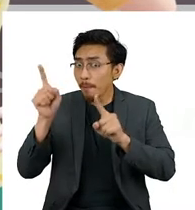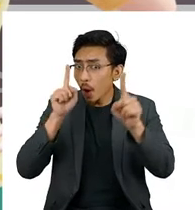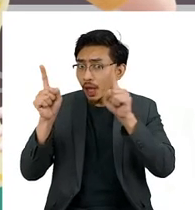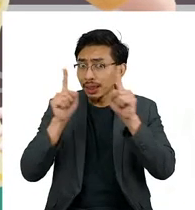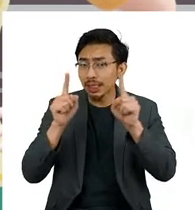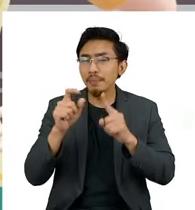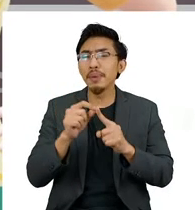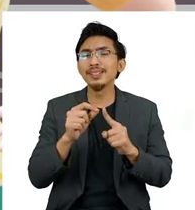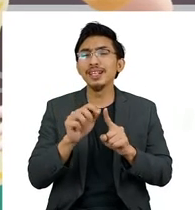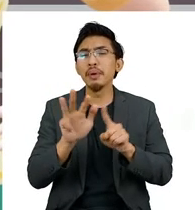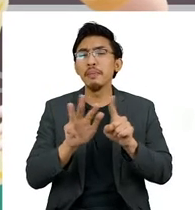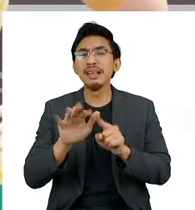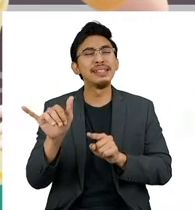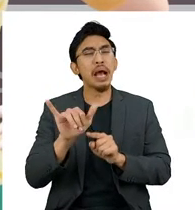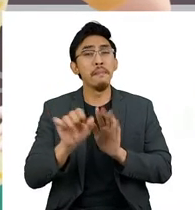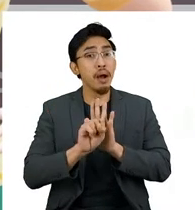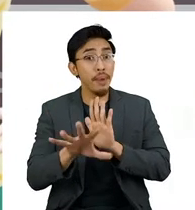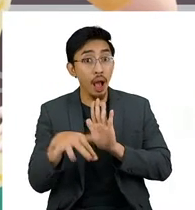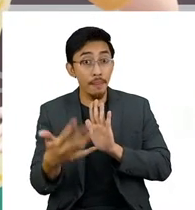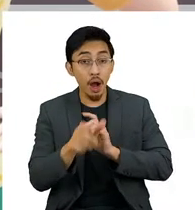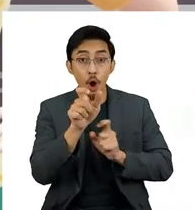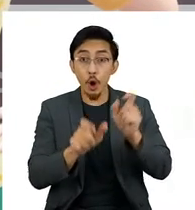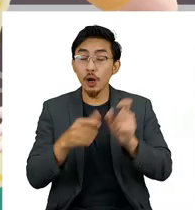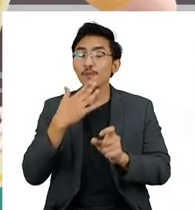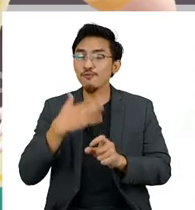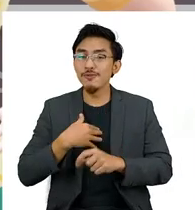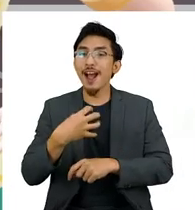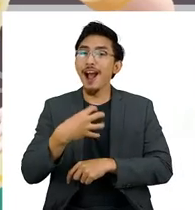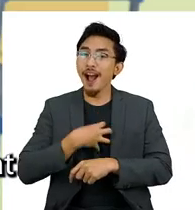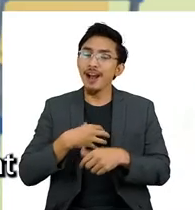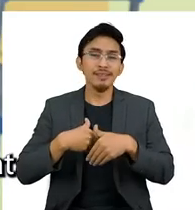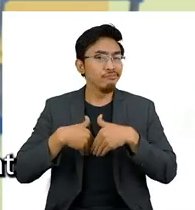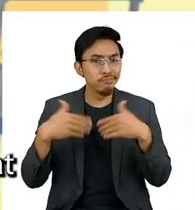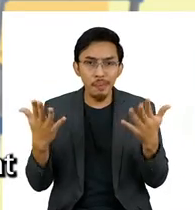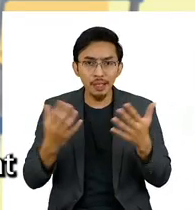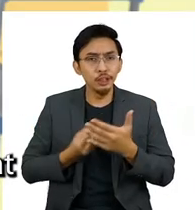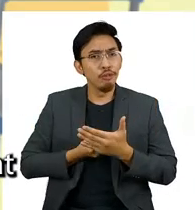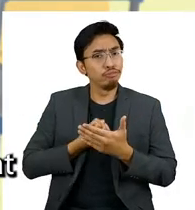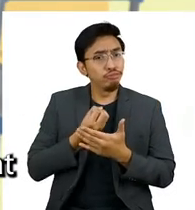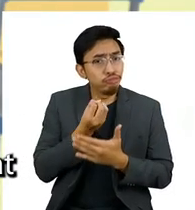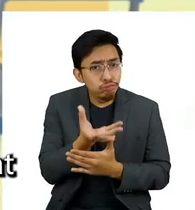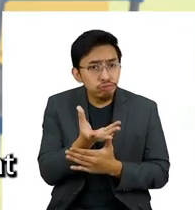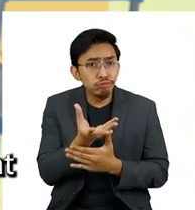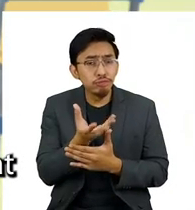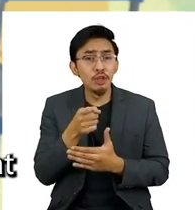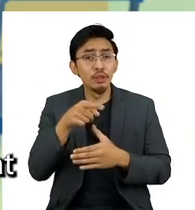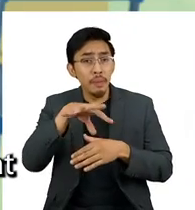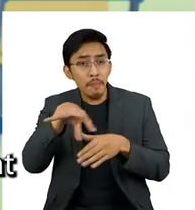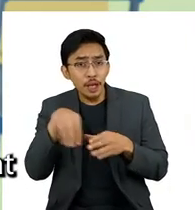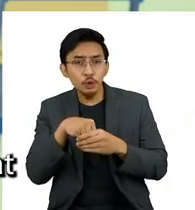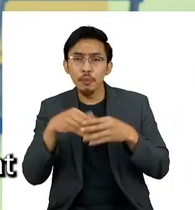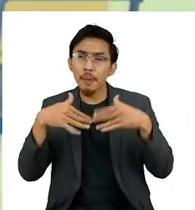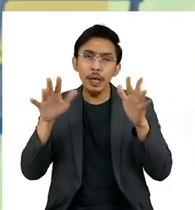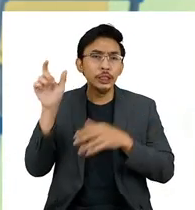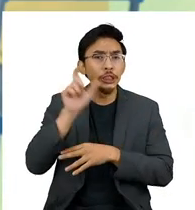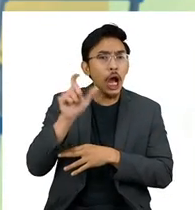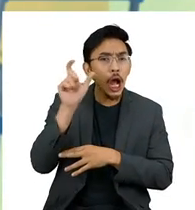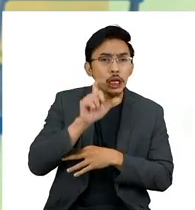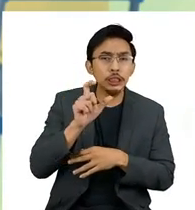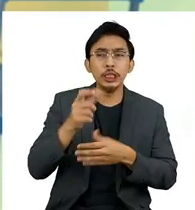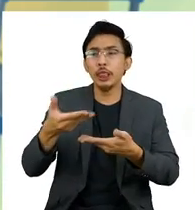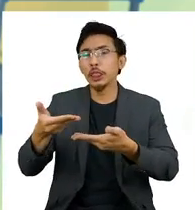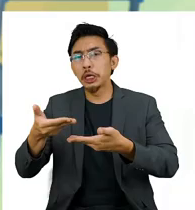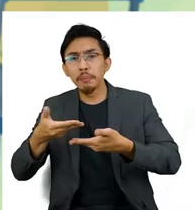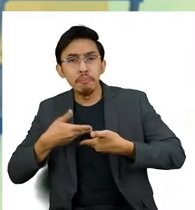Internasional Hak-Hak Sipil dan Politik, pasal 19 juga yang berbunyi, setiap orang berhak atas kebebasan untuk menyatakan pendapat. Hak